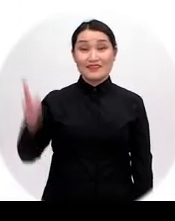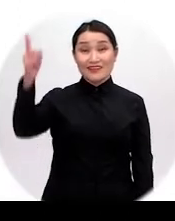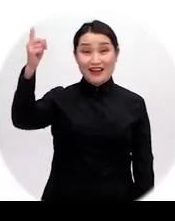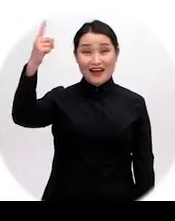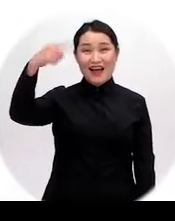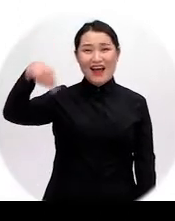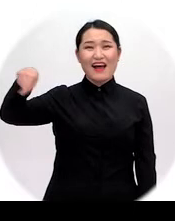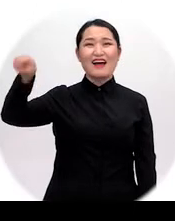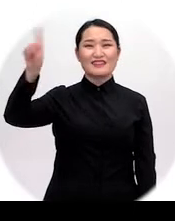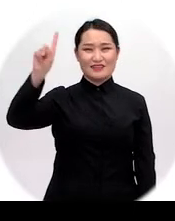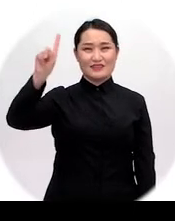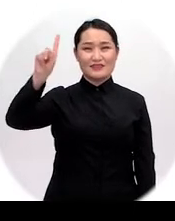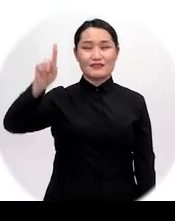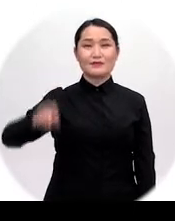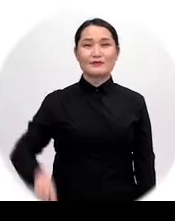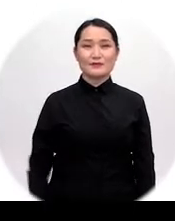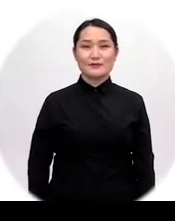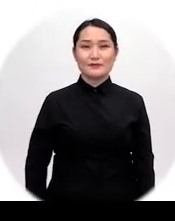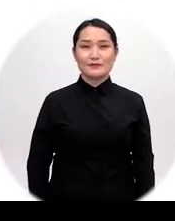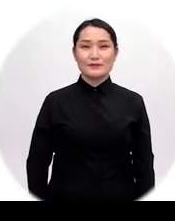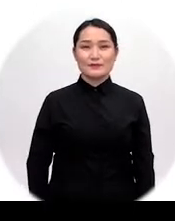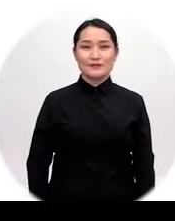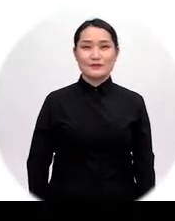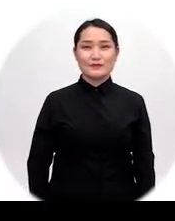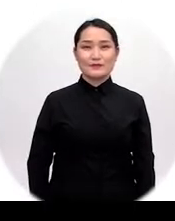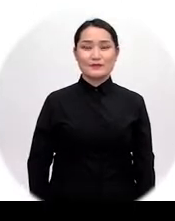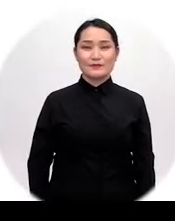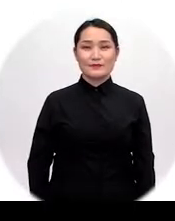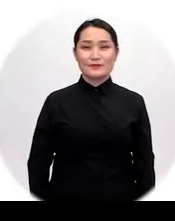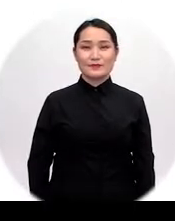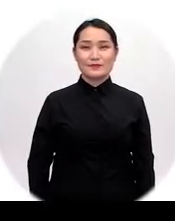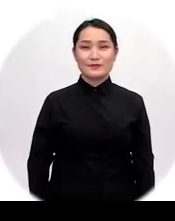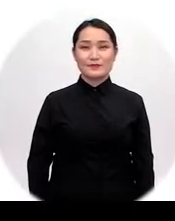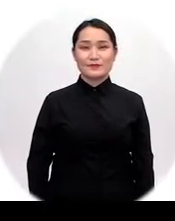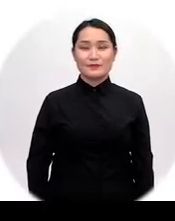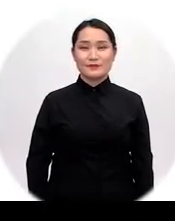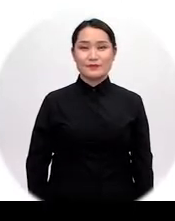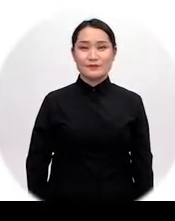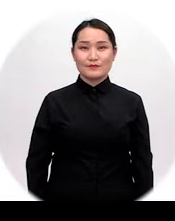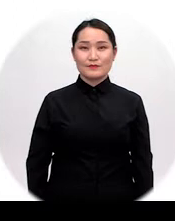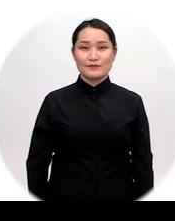Тийм ээ, урт зүү дахиад нэг бүтэн эргэлээ. Богино зүү 2 цагийг зааж байна.